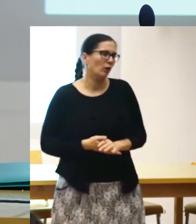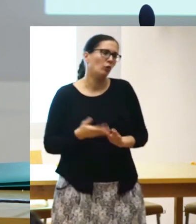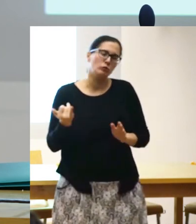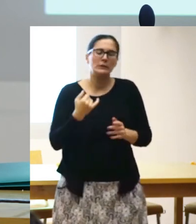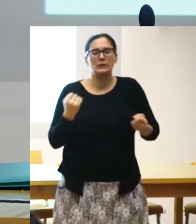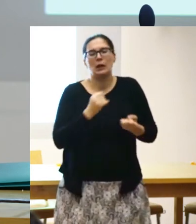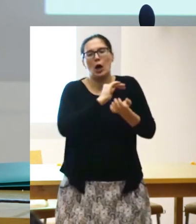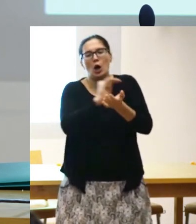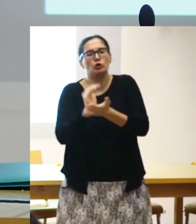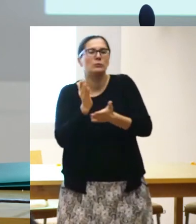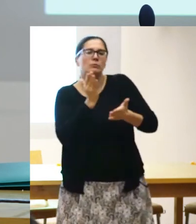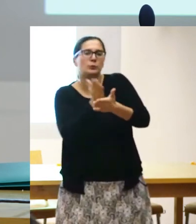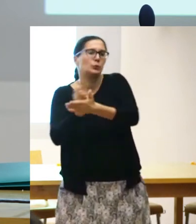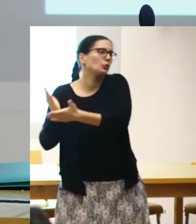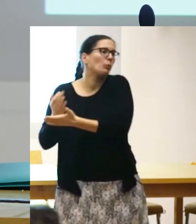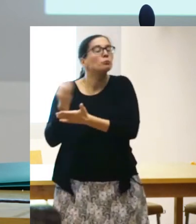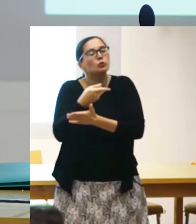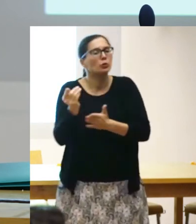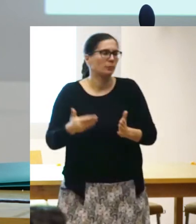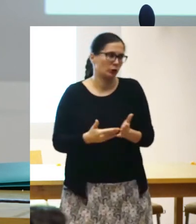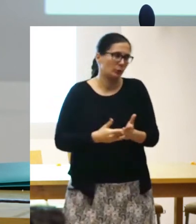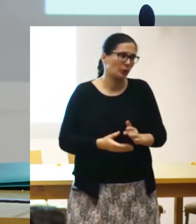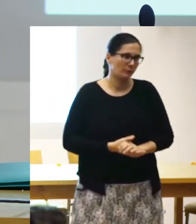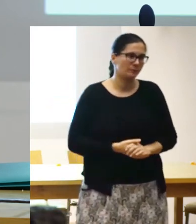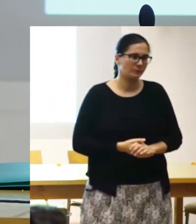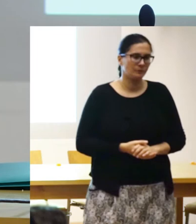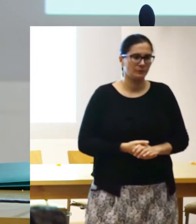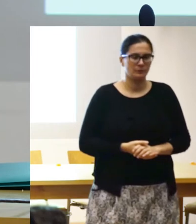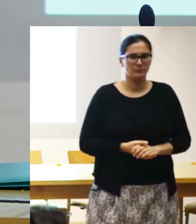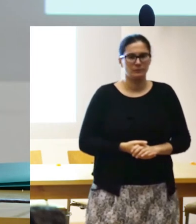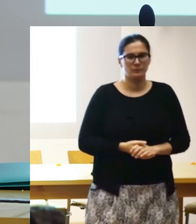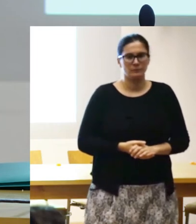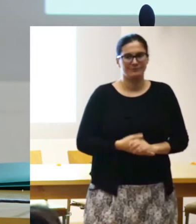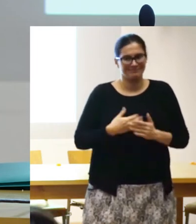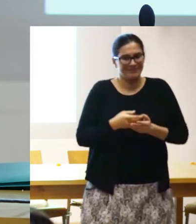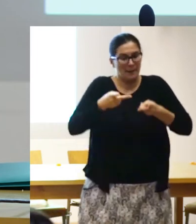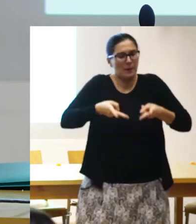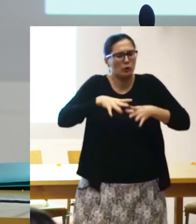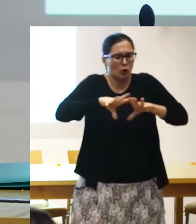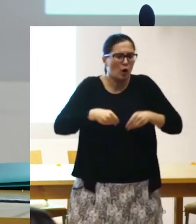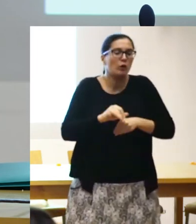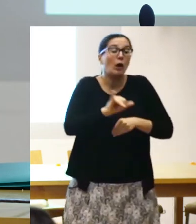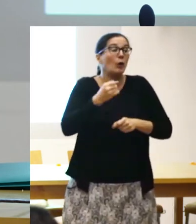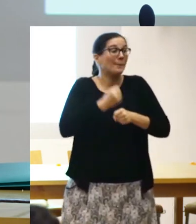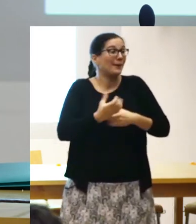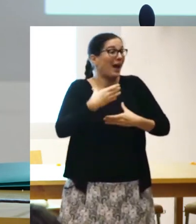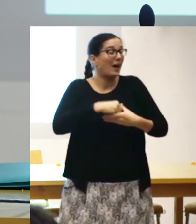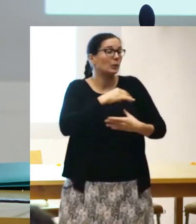způsobem s tím, s tou péčí o rodinu dalo skloubit. A